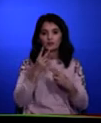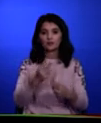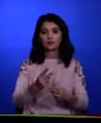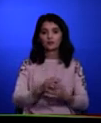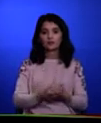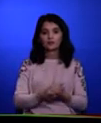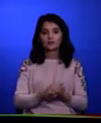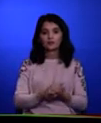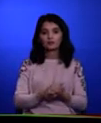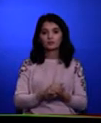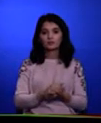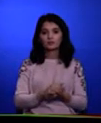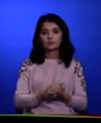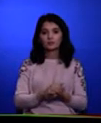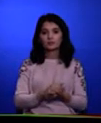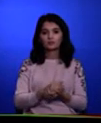bolajonlar.